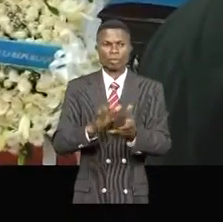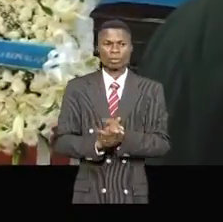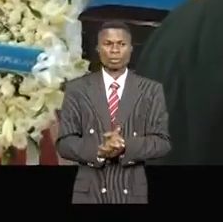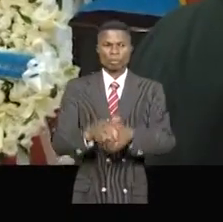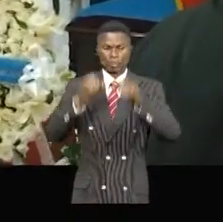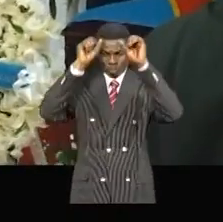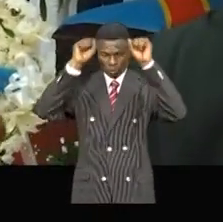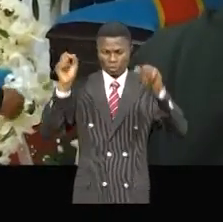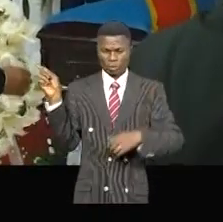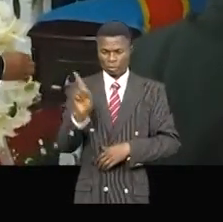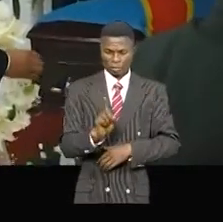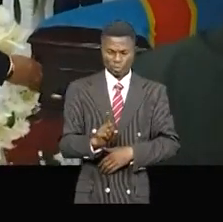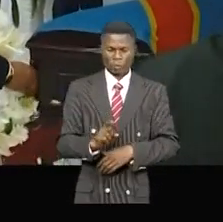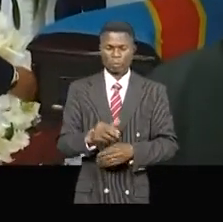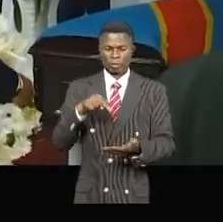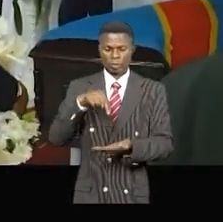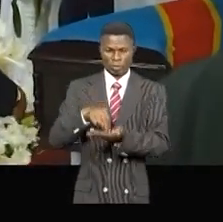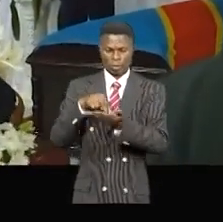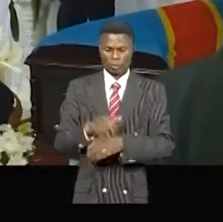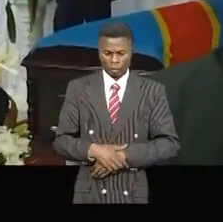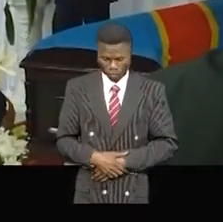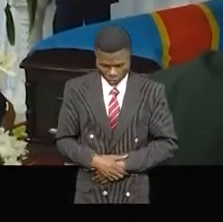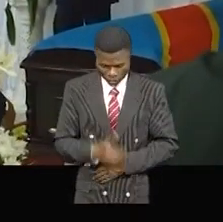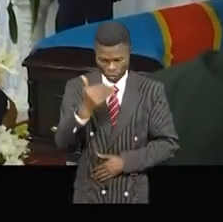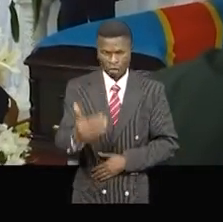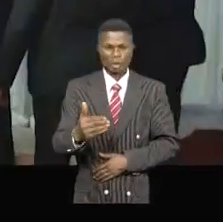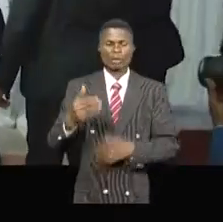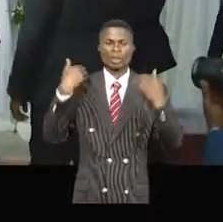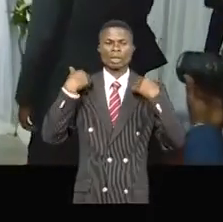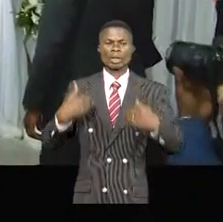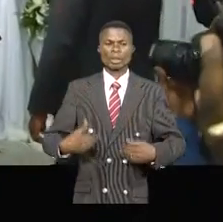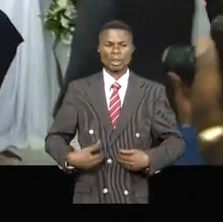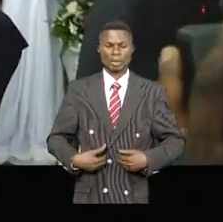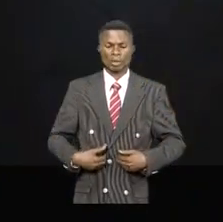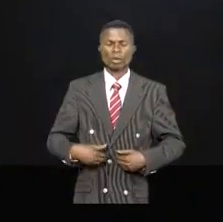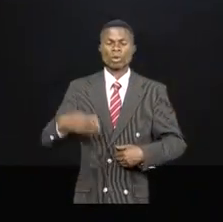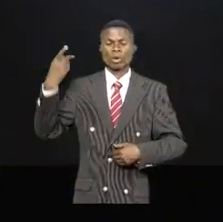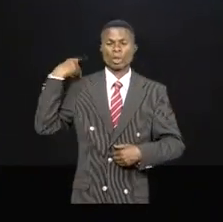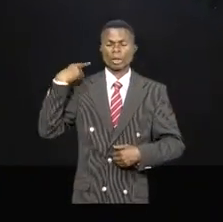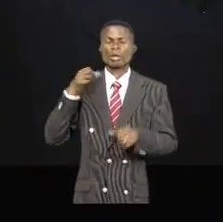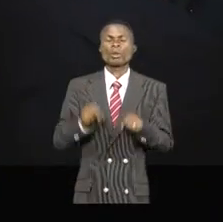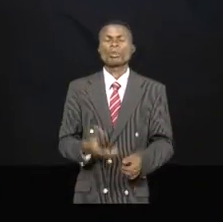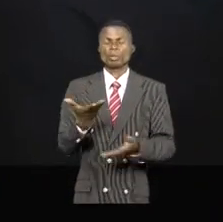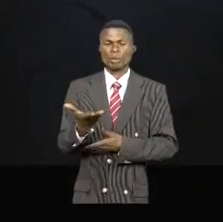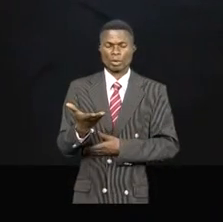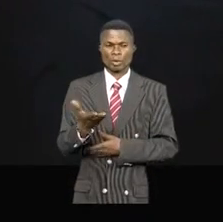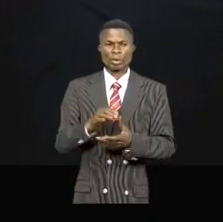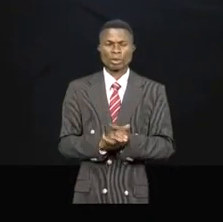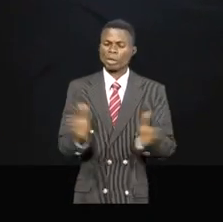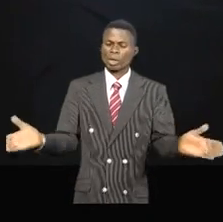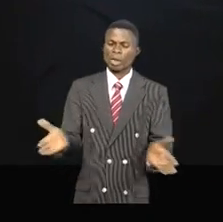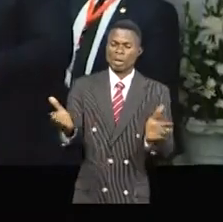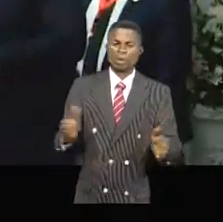s'est recueilli devant le corps du député national Thomas Lokonto. Il a ensuite, comme à l'accoutumée, salué, réconforté la